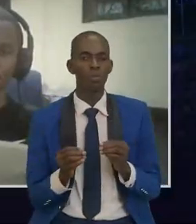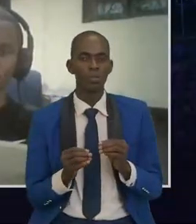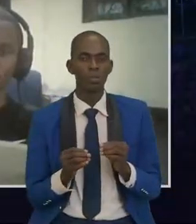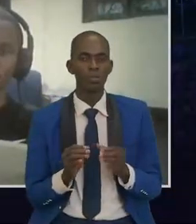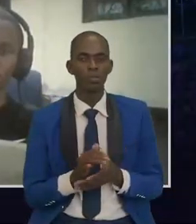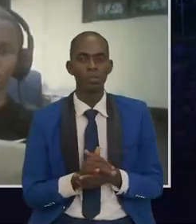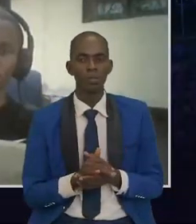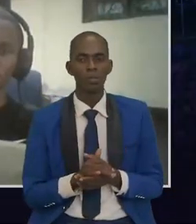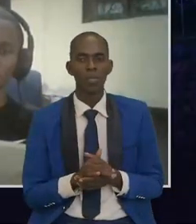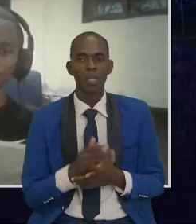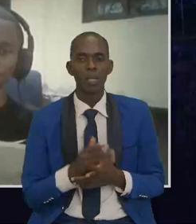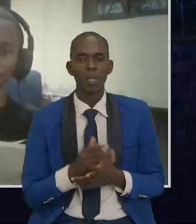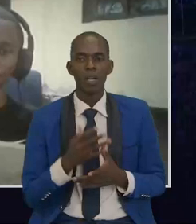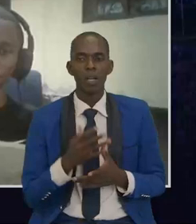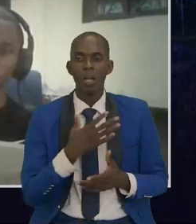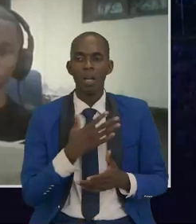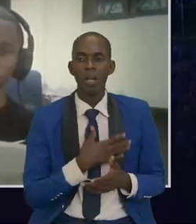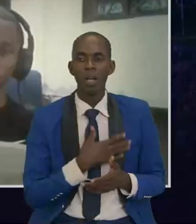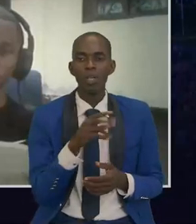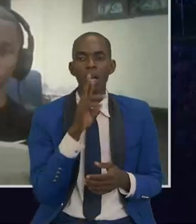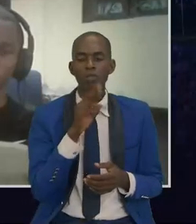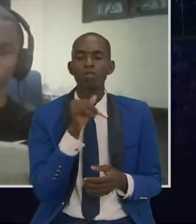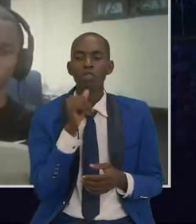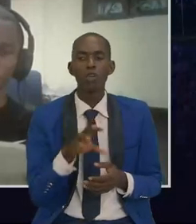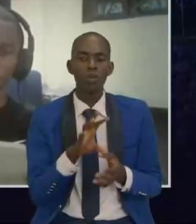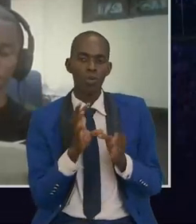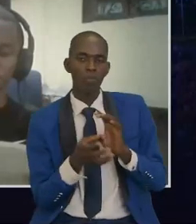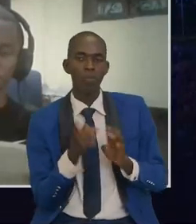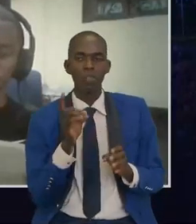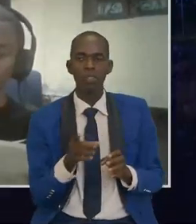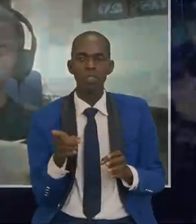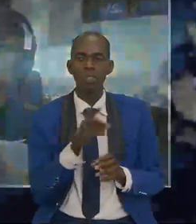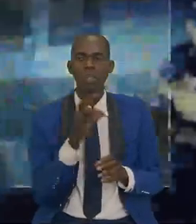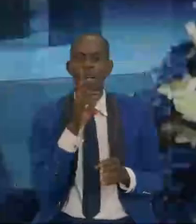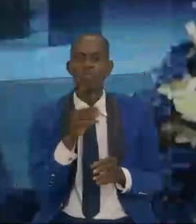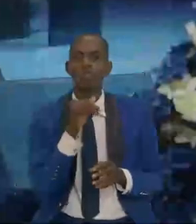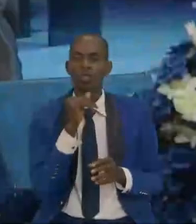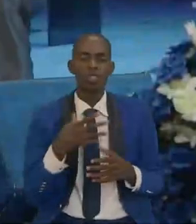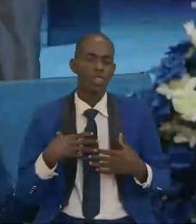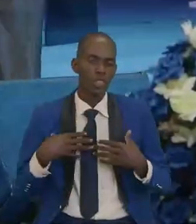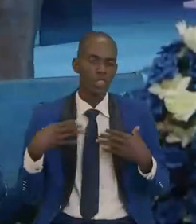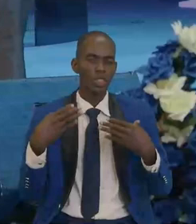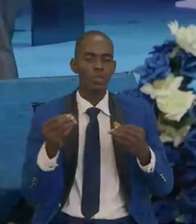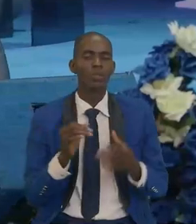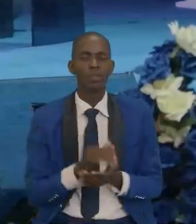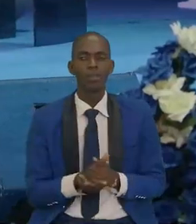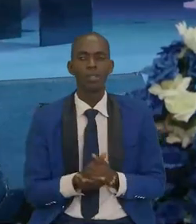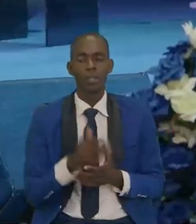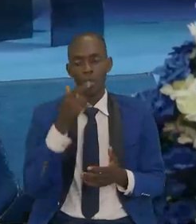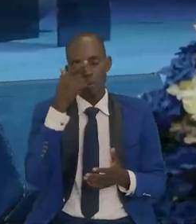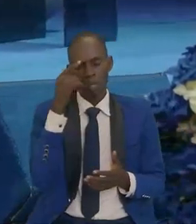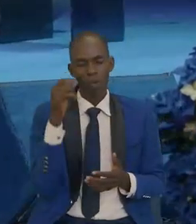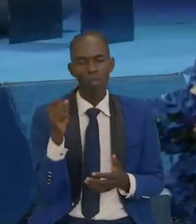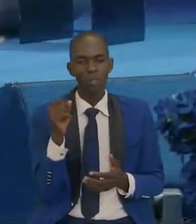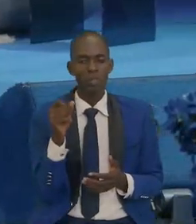Ils ont dit que moi, j'ai reçu, je ne veux plus encore entendre, je ne veux plus. Donc, ils ne sont pas convertis et ils